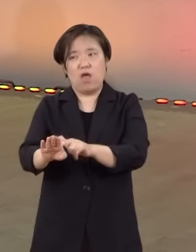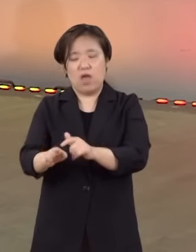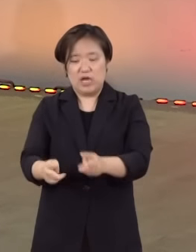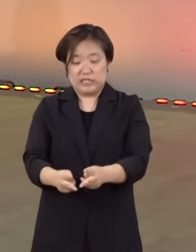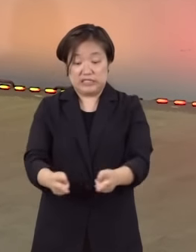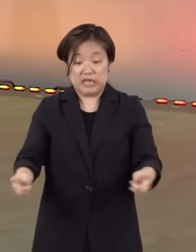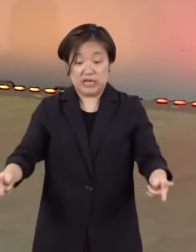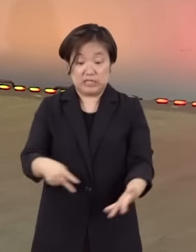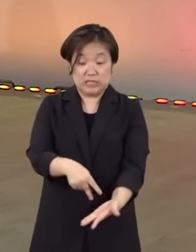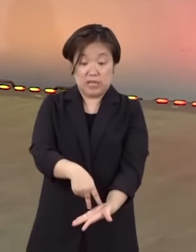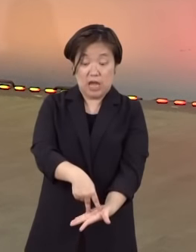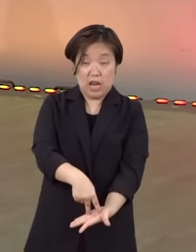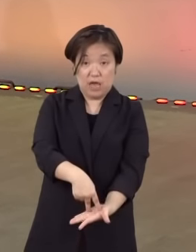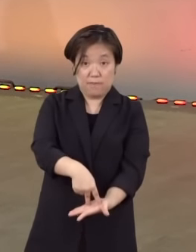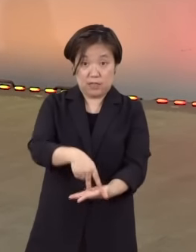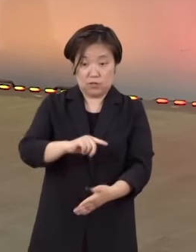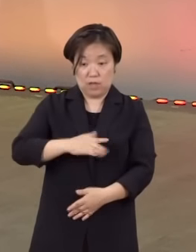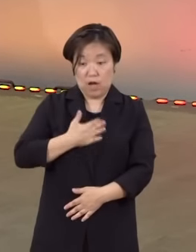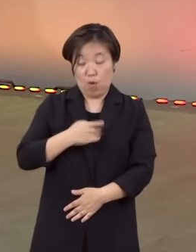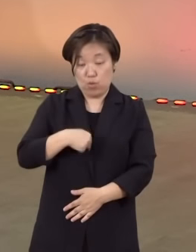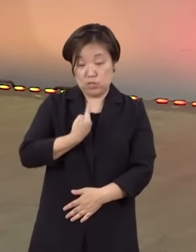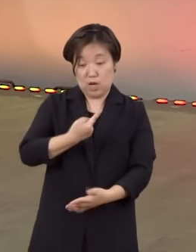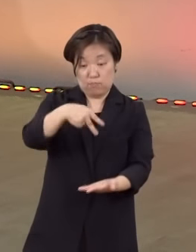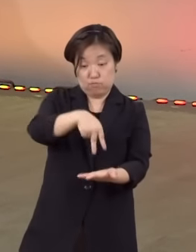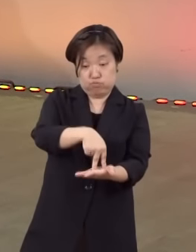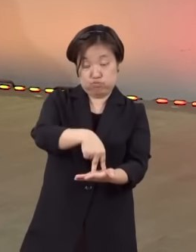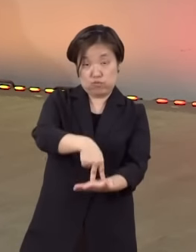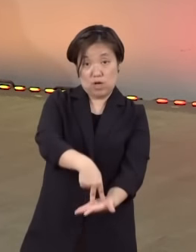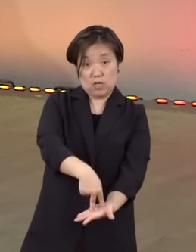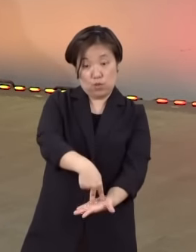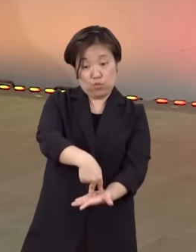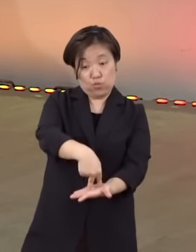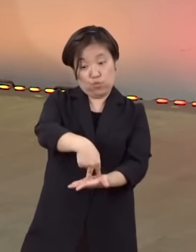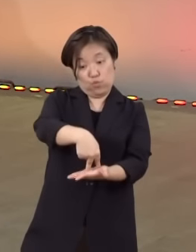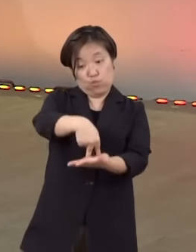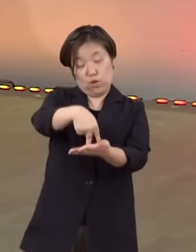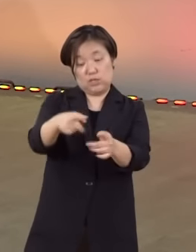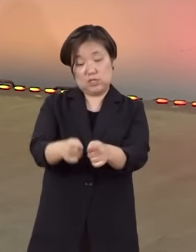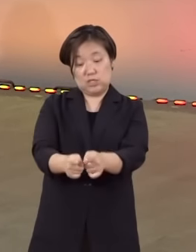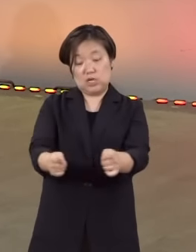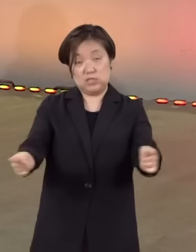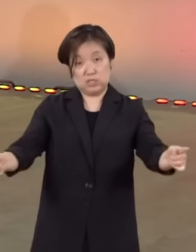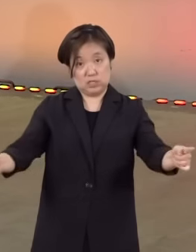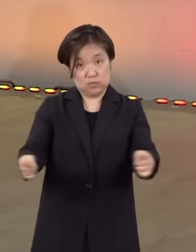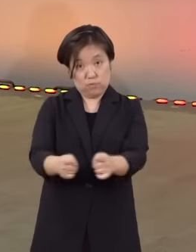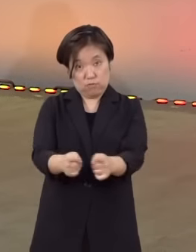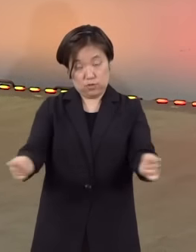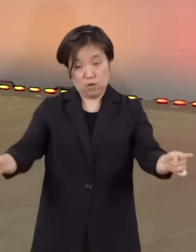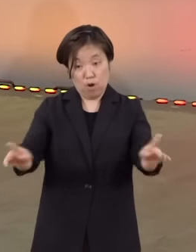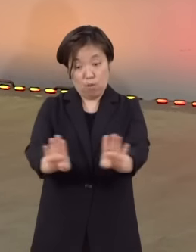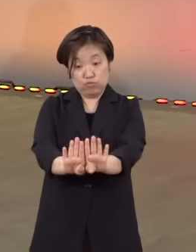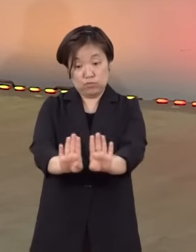타고 혼자 올라가면 지하 1층에서 멈춰서 문이